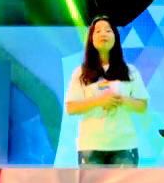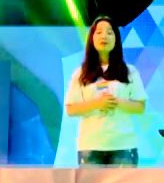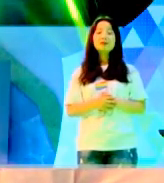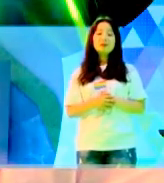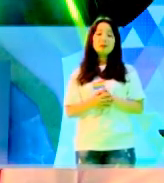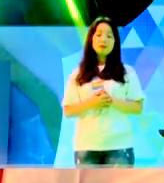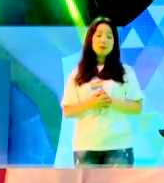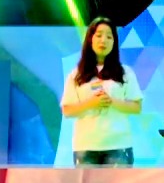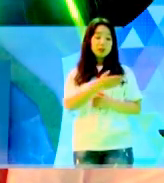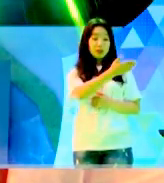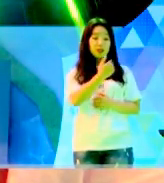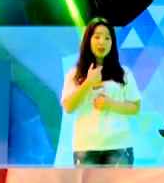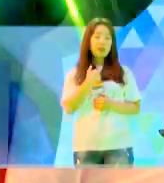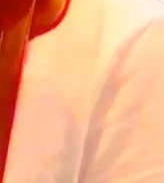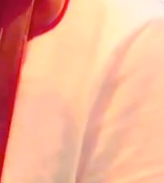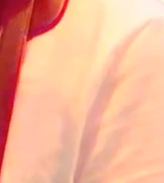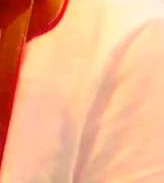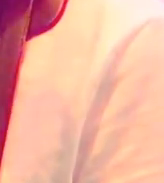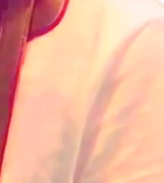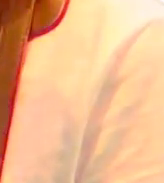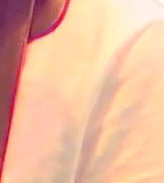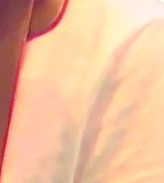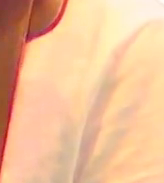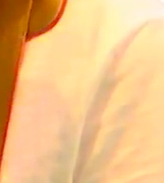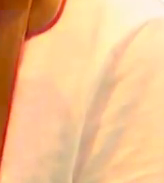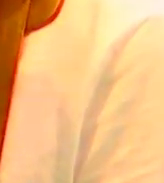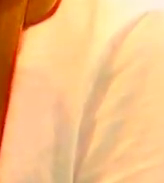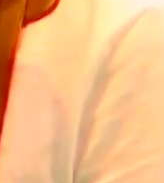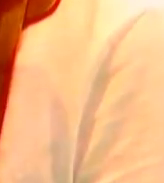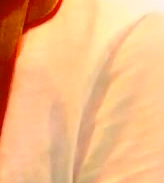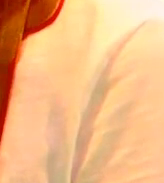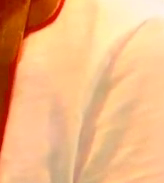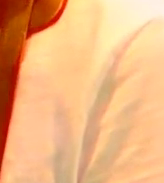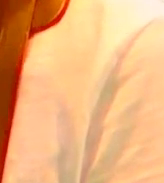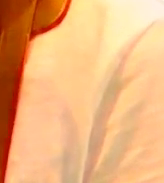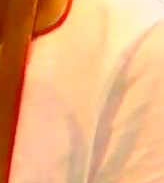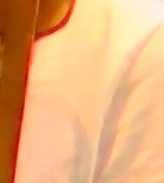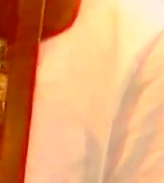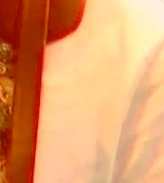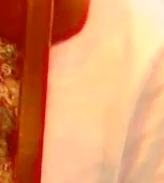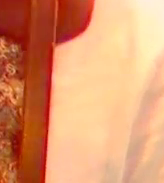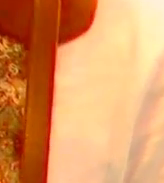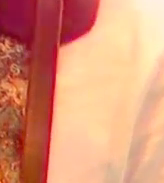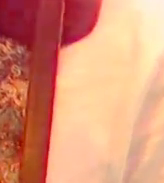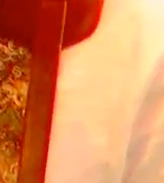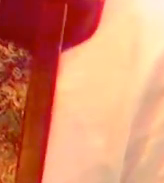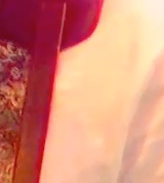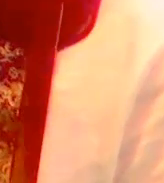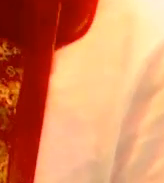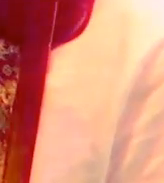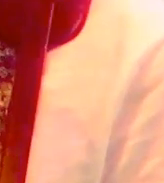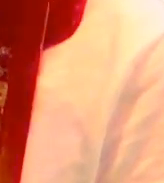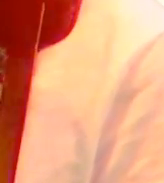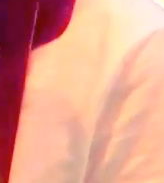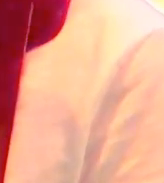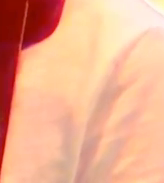네가 날 스쳐가도 괜찮아. 원래 스치듯